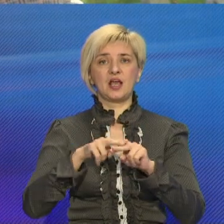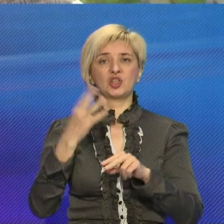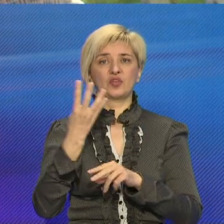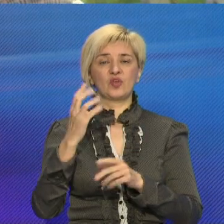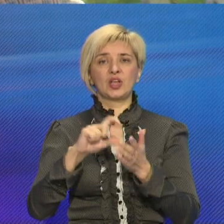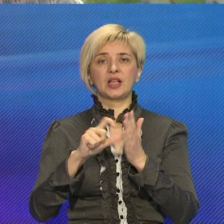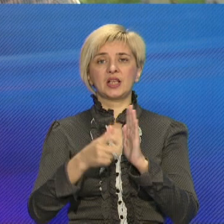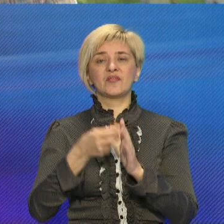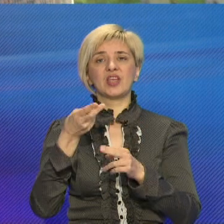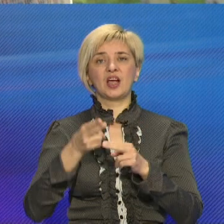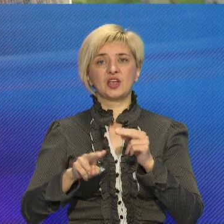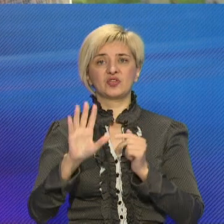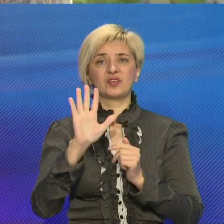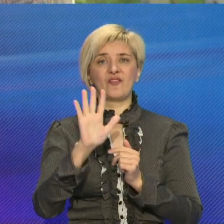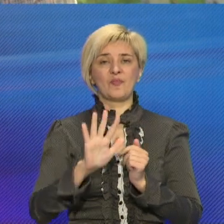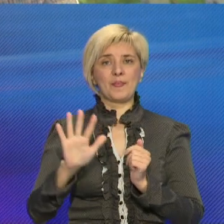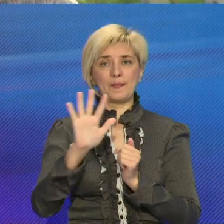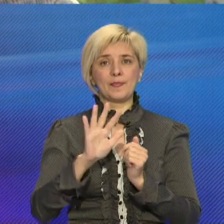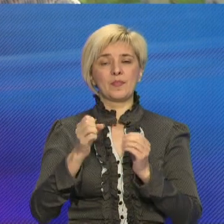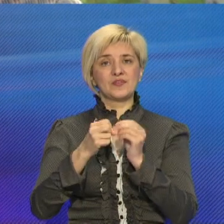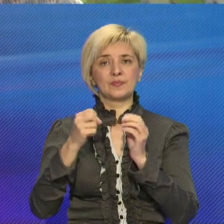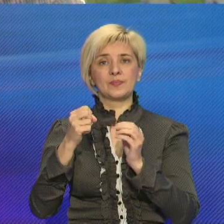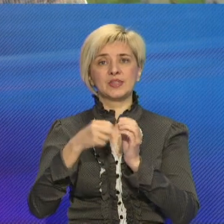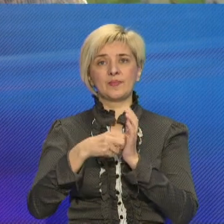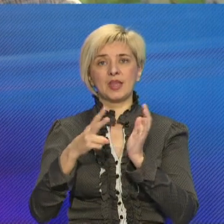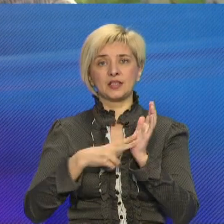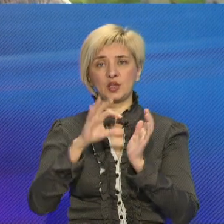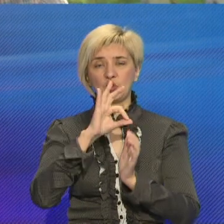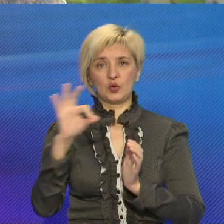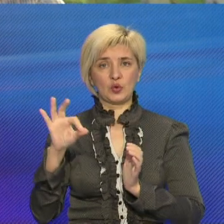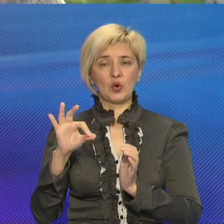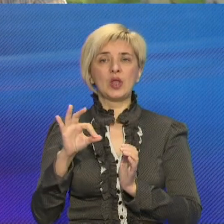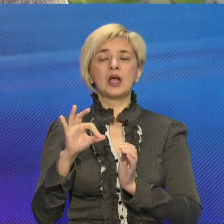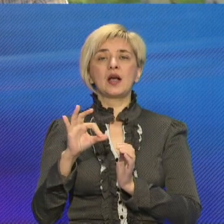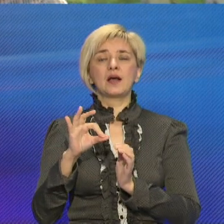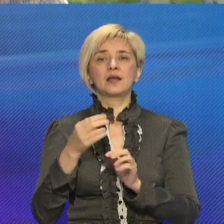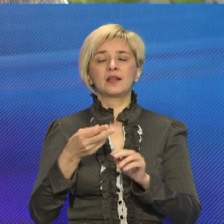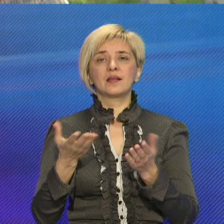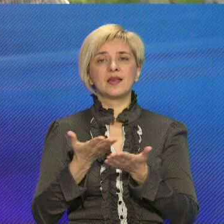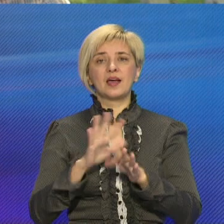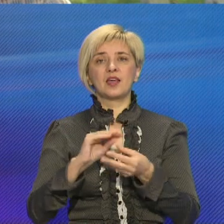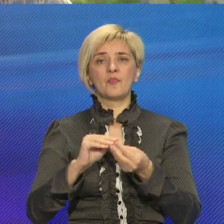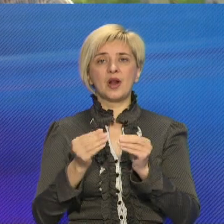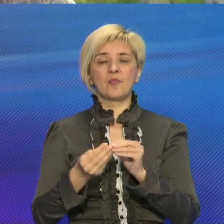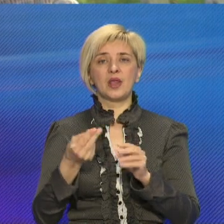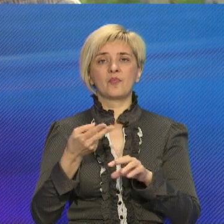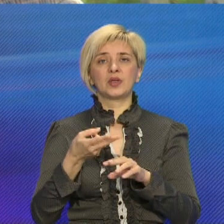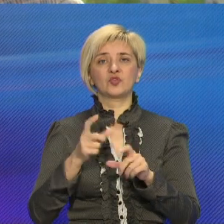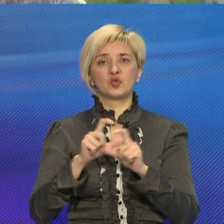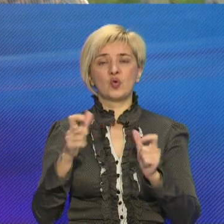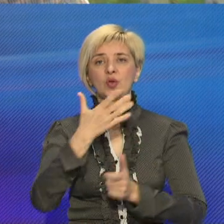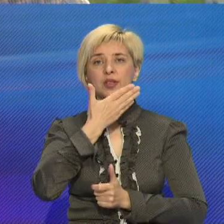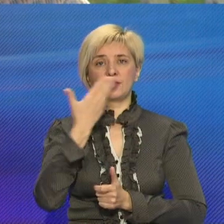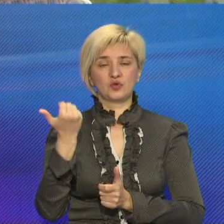5 часов 17.00. Поэтому никаких проблем для обучения, для проведения дополнительных занятий в школе не